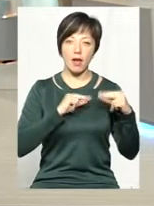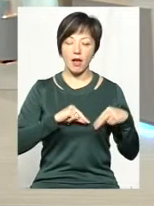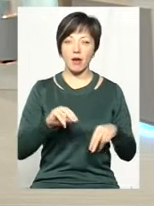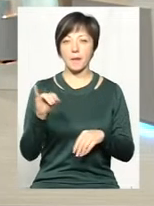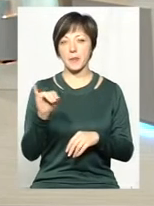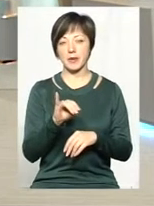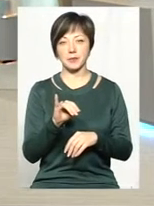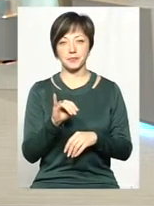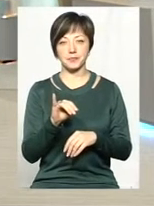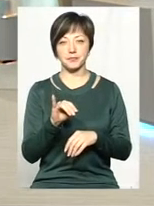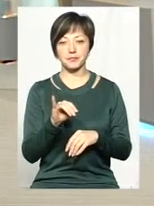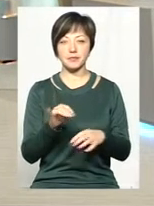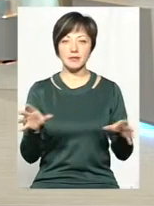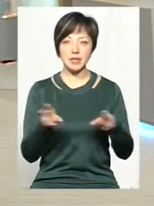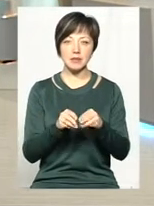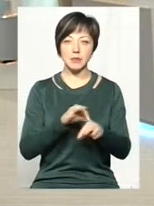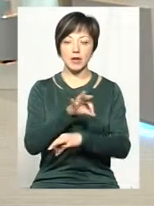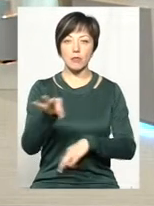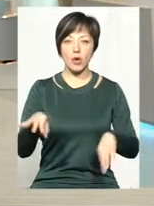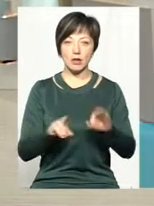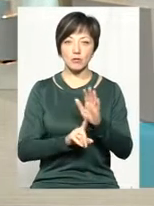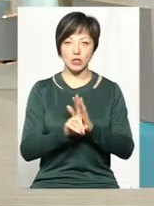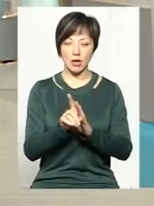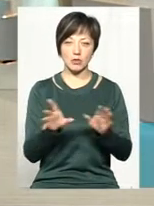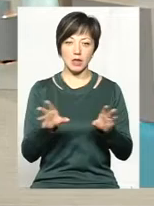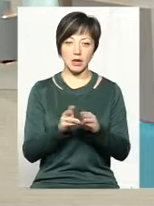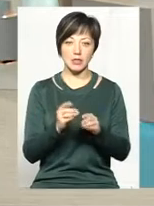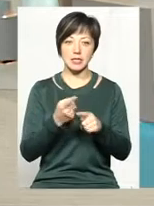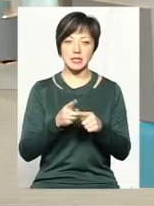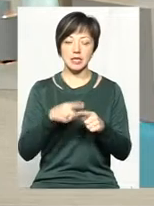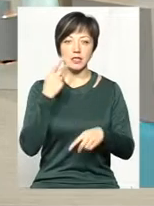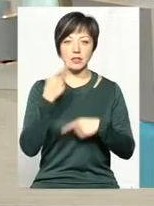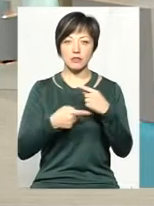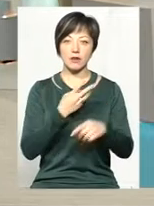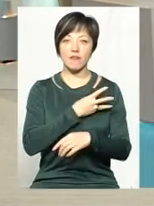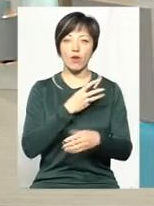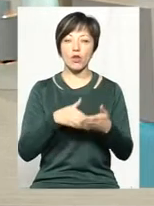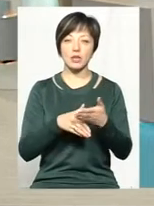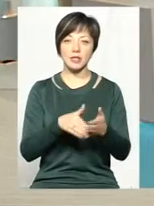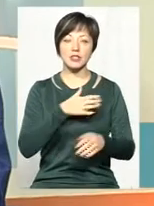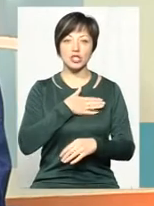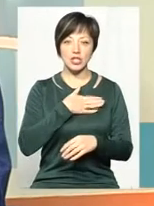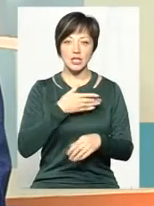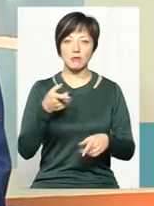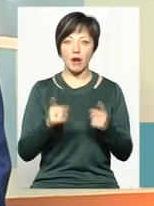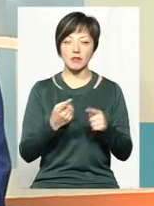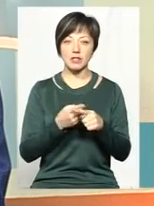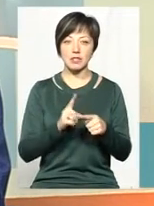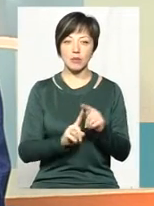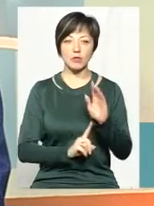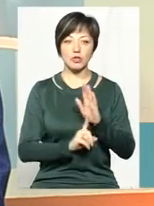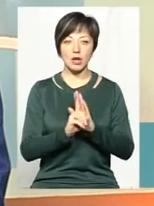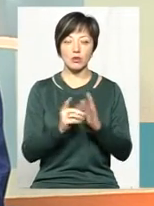і спільні проекти потім починаються разом. Тобто це завжди волонтерство щире, справжнє, це завжди